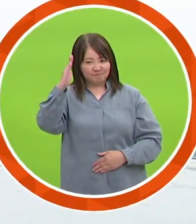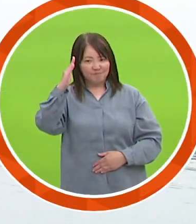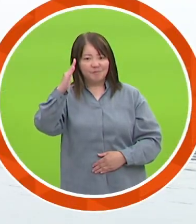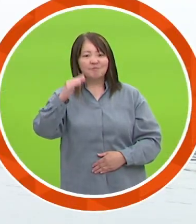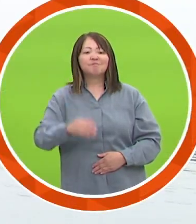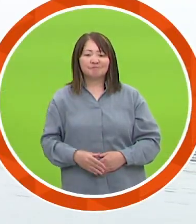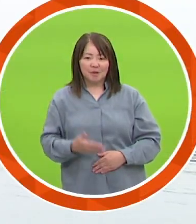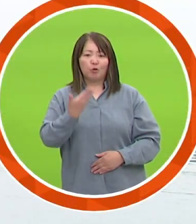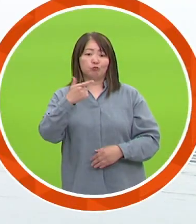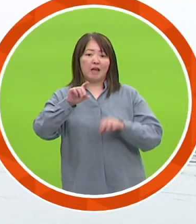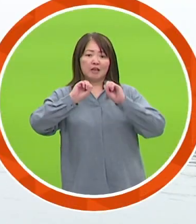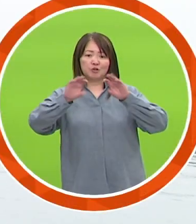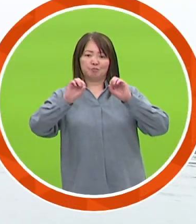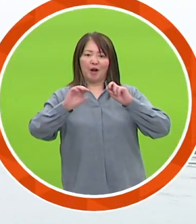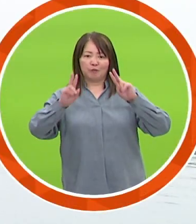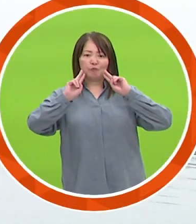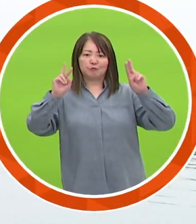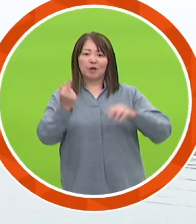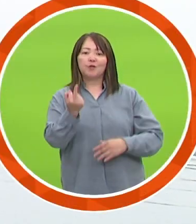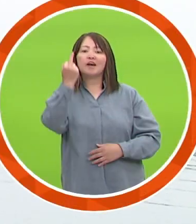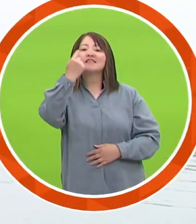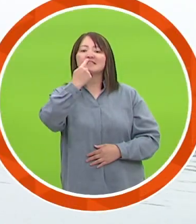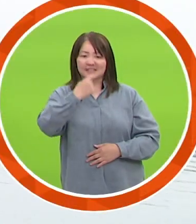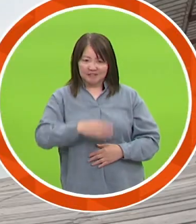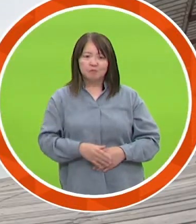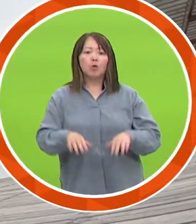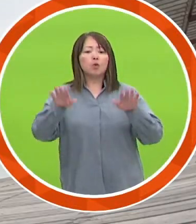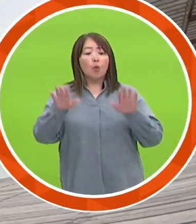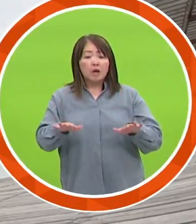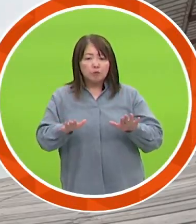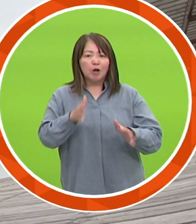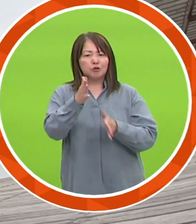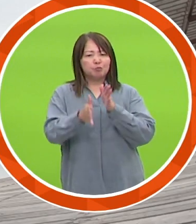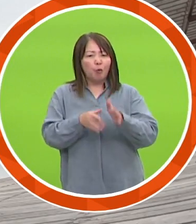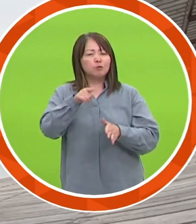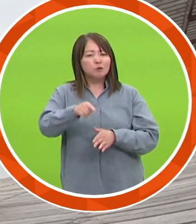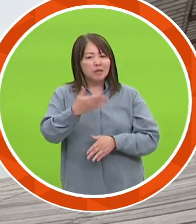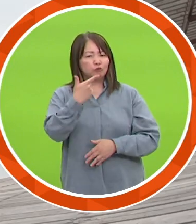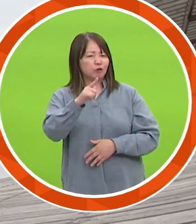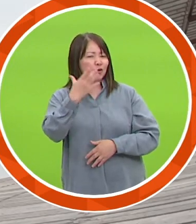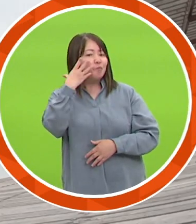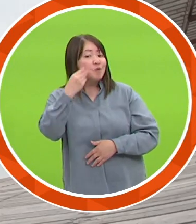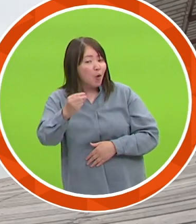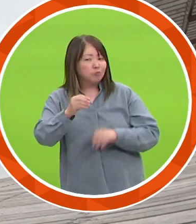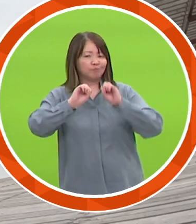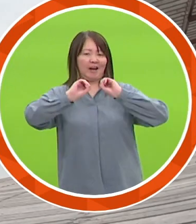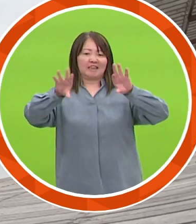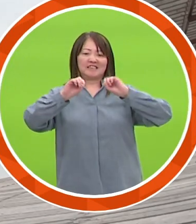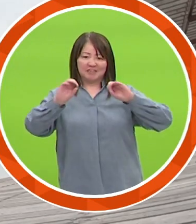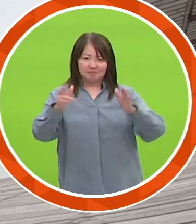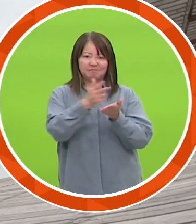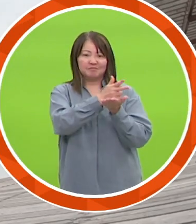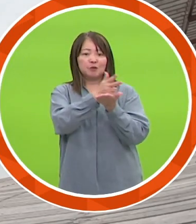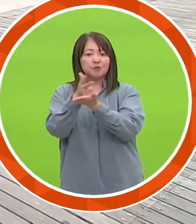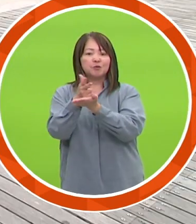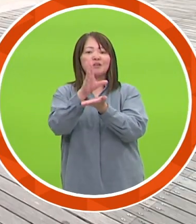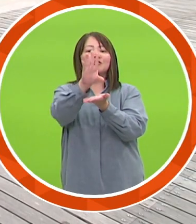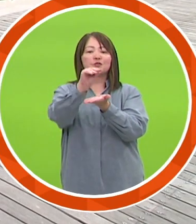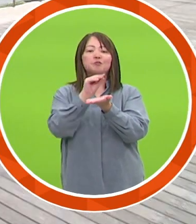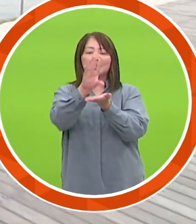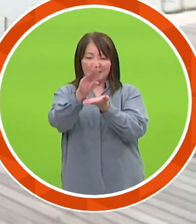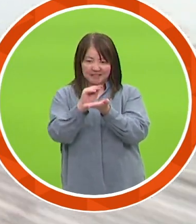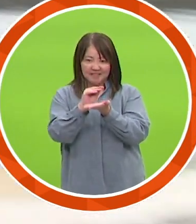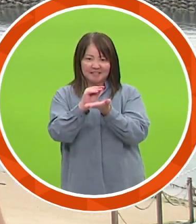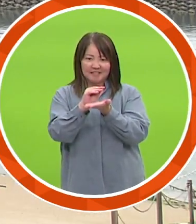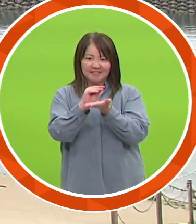どうも皆さんこんにちは、クレチューバーリーダーのキミクレシーン豚のりです。さあ今回はスポーツを通してクレの魅力を発信する取り組みにク